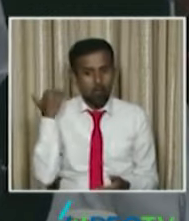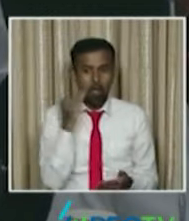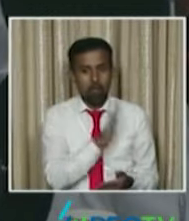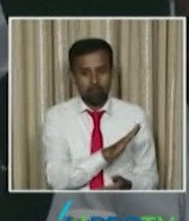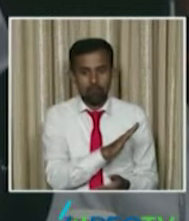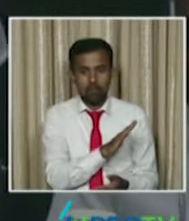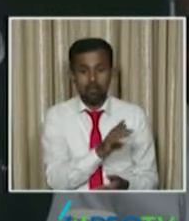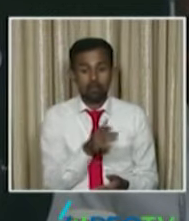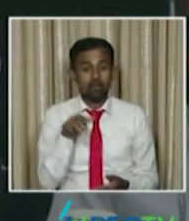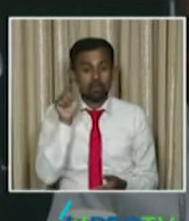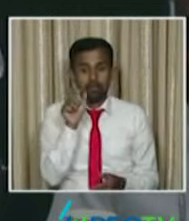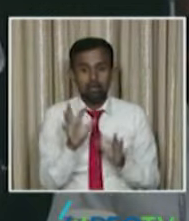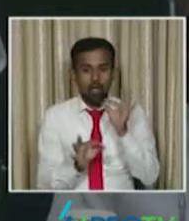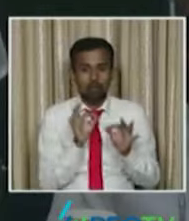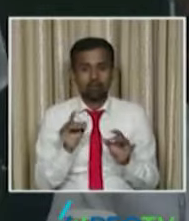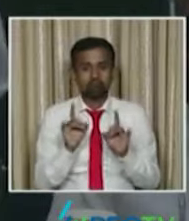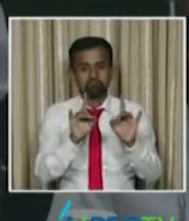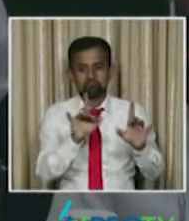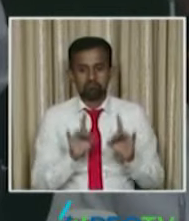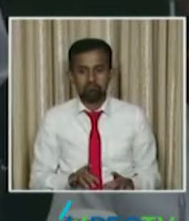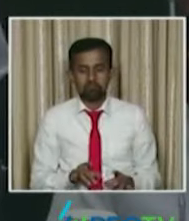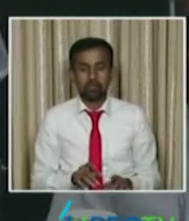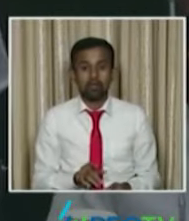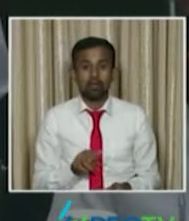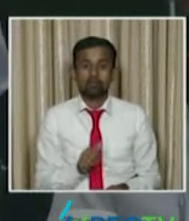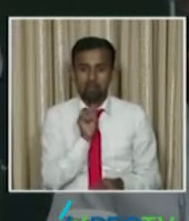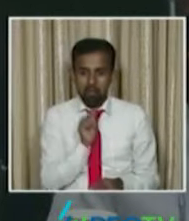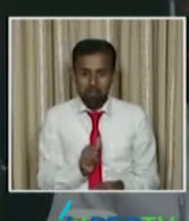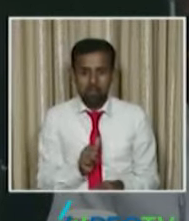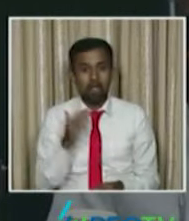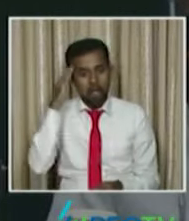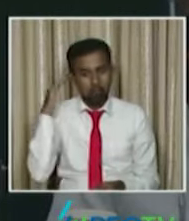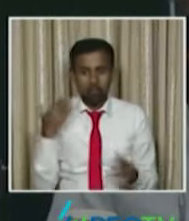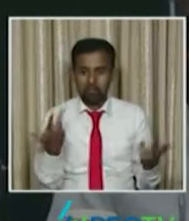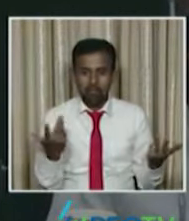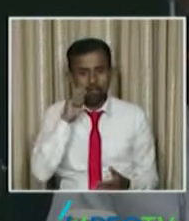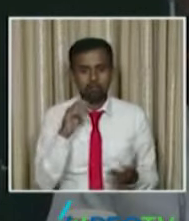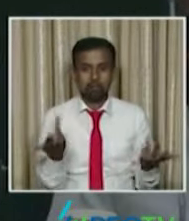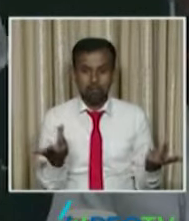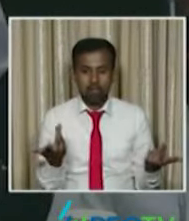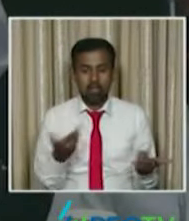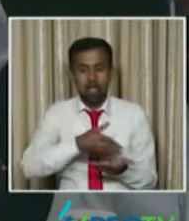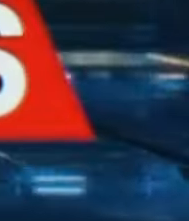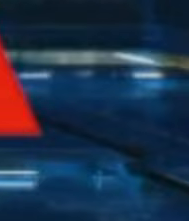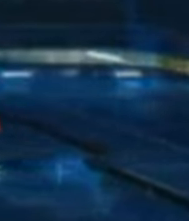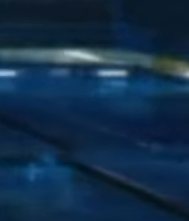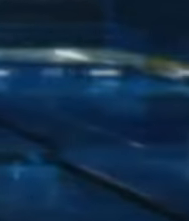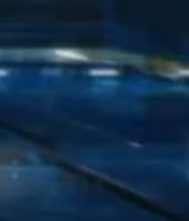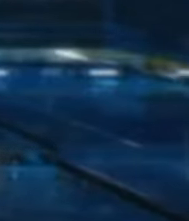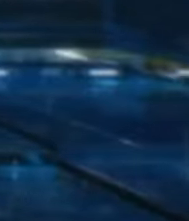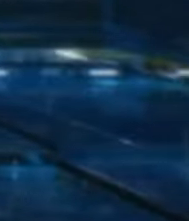හිටියා. එතුමා එදා ඒ කිව්ව කතාව අදට වළංගුයි. අද නම් ඇත්තට සභාපතිතුමනි මම්මත් නැහැ පප්පත් නැහැ ආපකන තුට්ටුත් නැහැ.